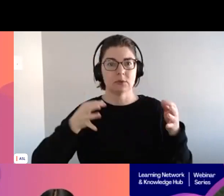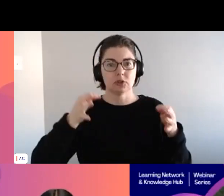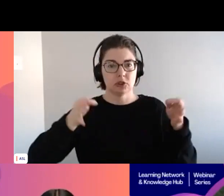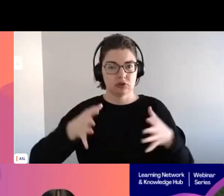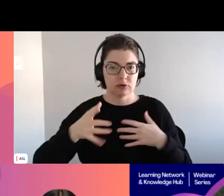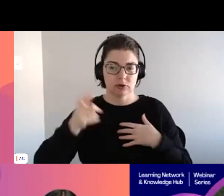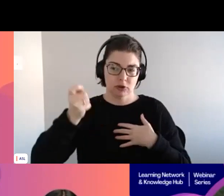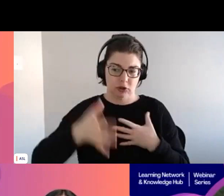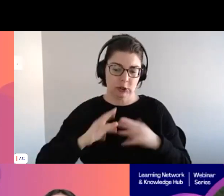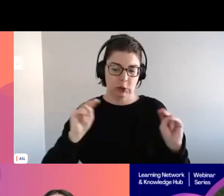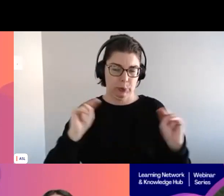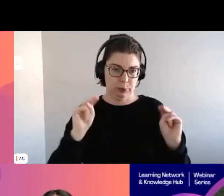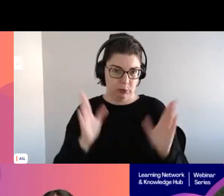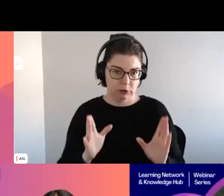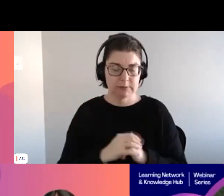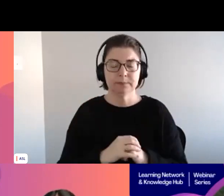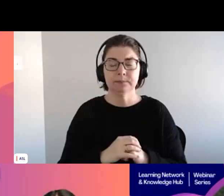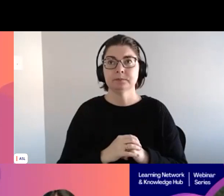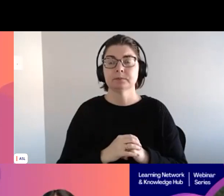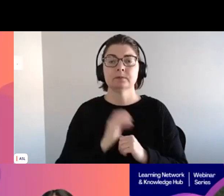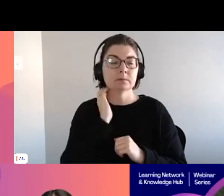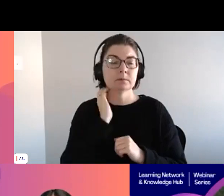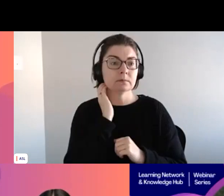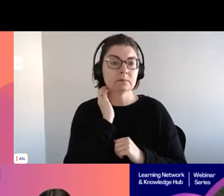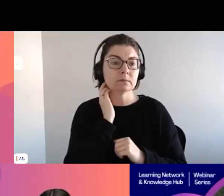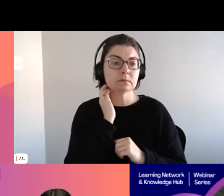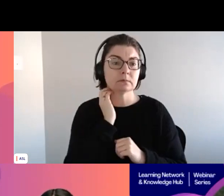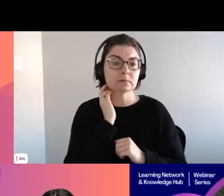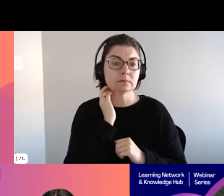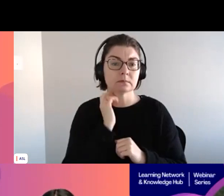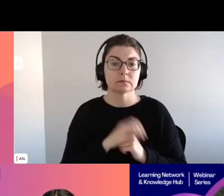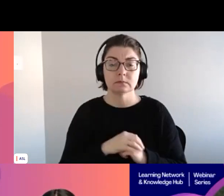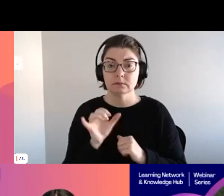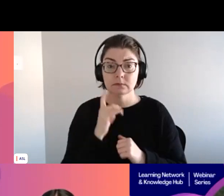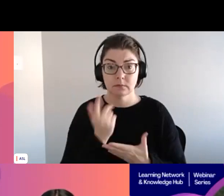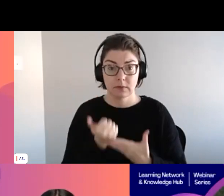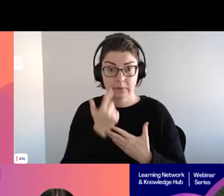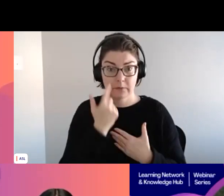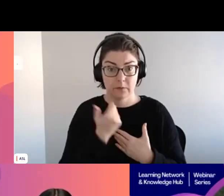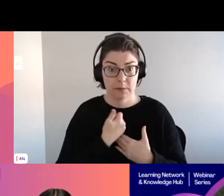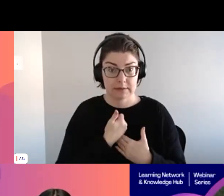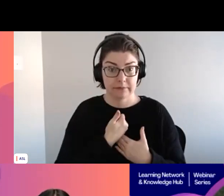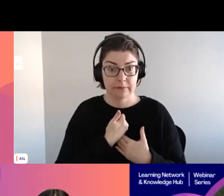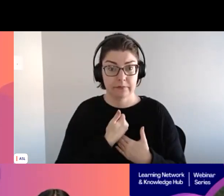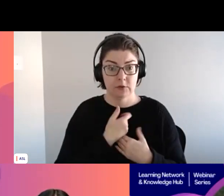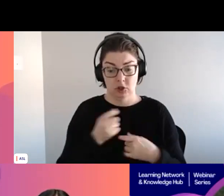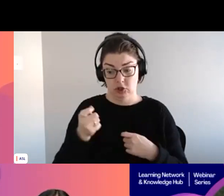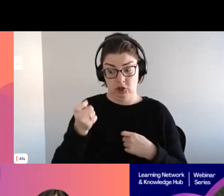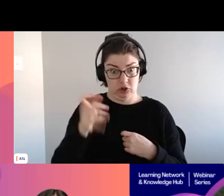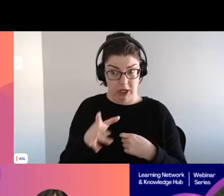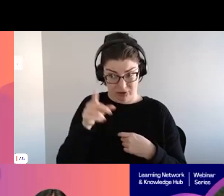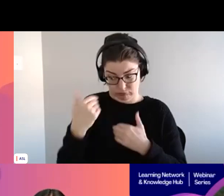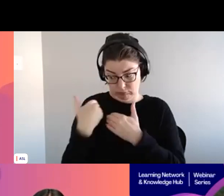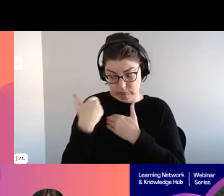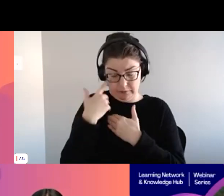devant le juge semblait non bien dit et avoir une opinion exprimée de ce à notre faveur et le